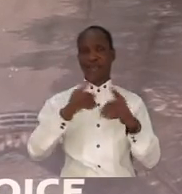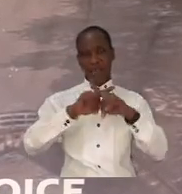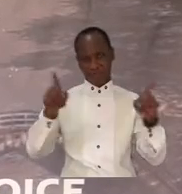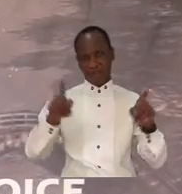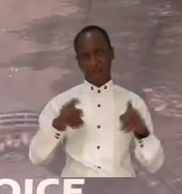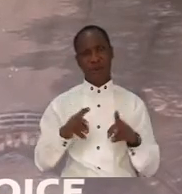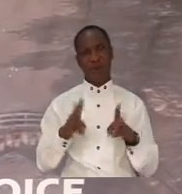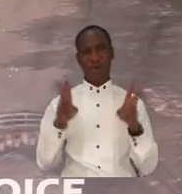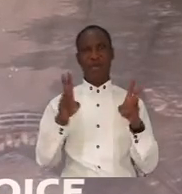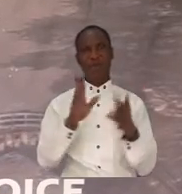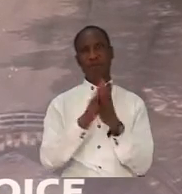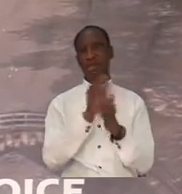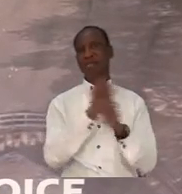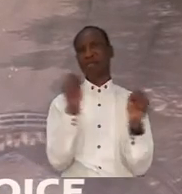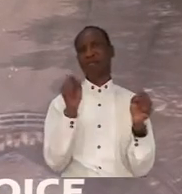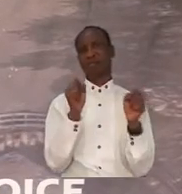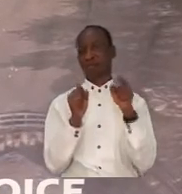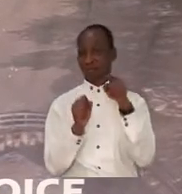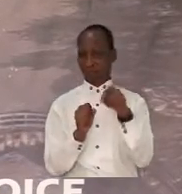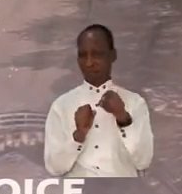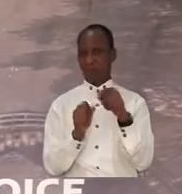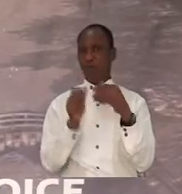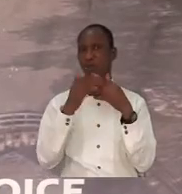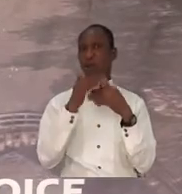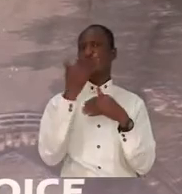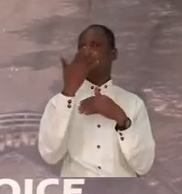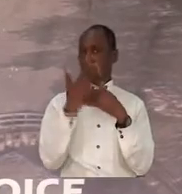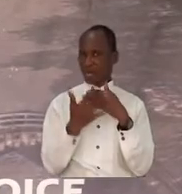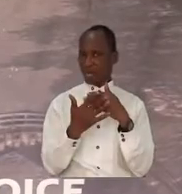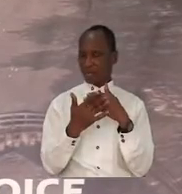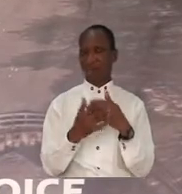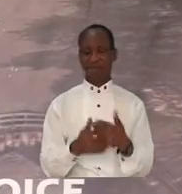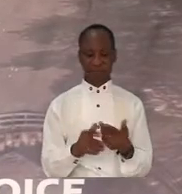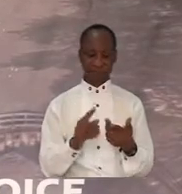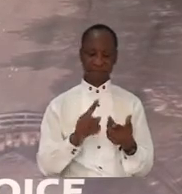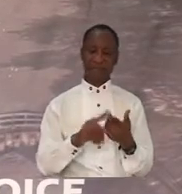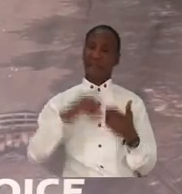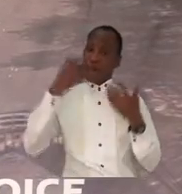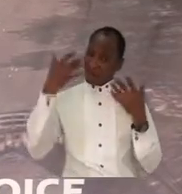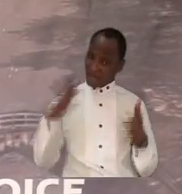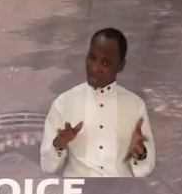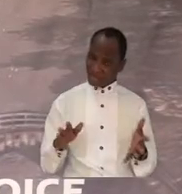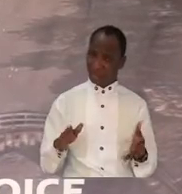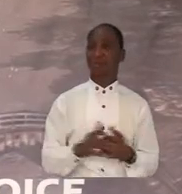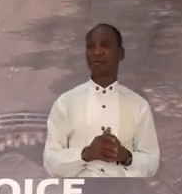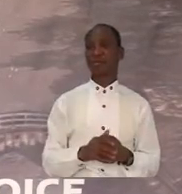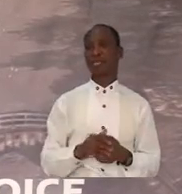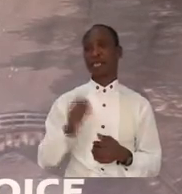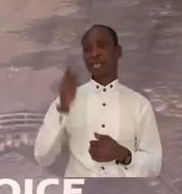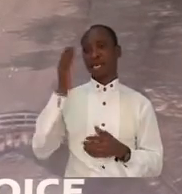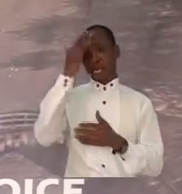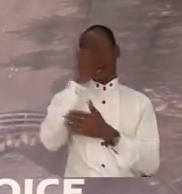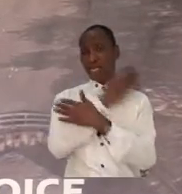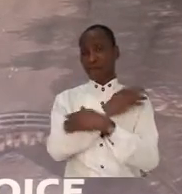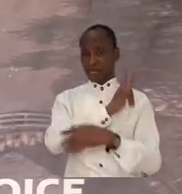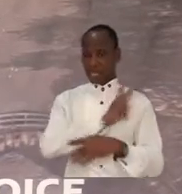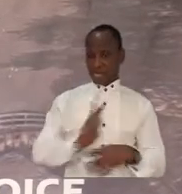achi nkwagye afoforo bio san ba ma Israel bra Pharaoh no pamu won no omu